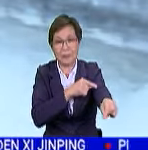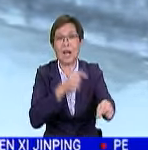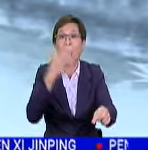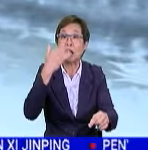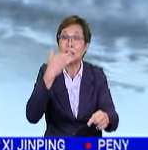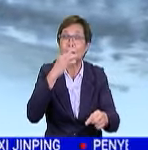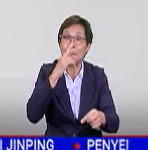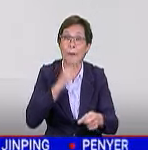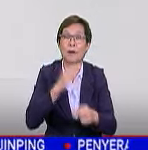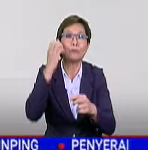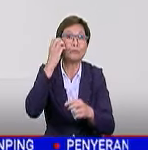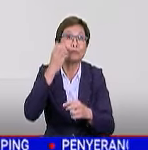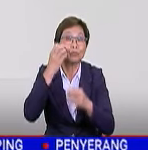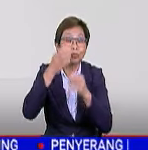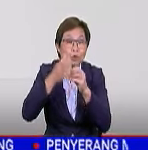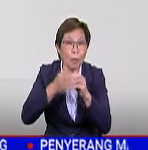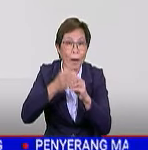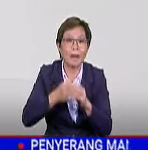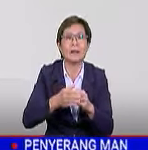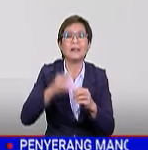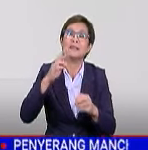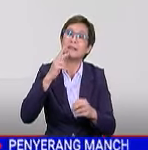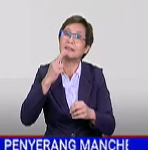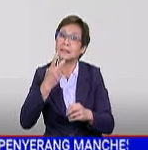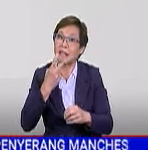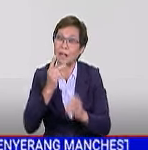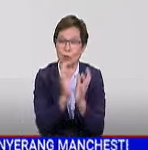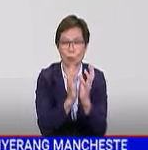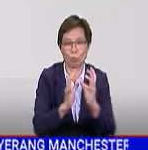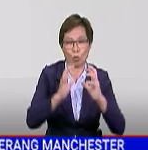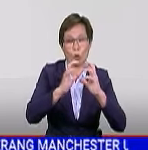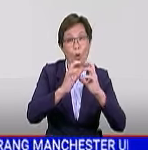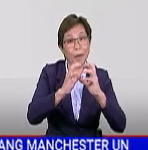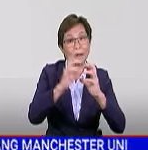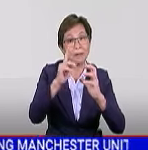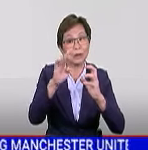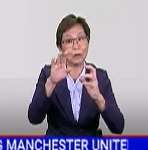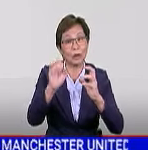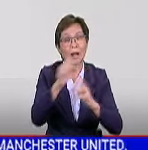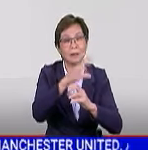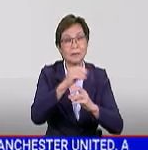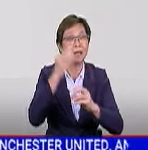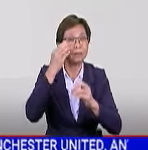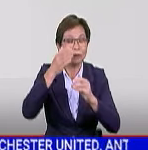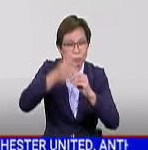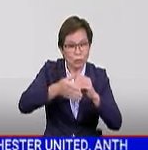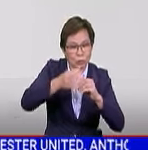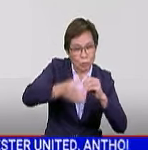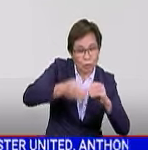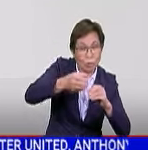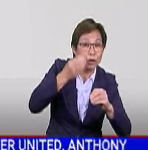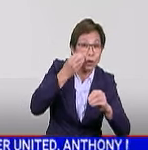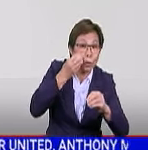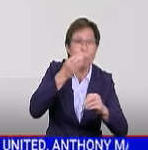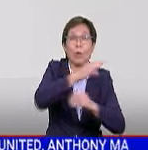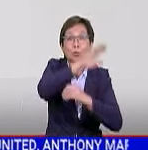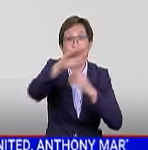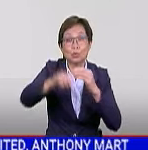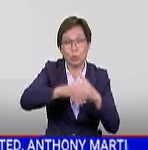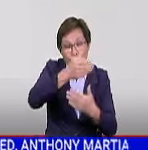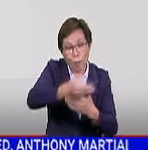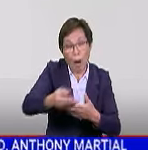merah, tomato, sawi hijau, kobis bolat dan timun. Justru jumlah keseluruhan barangan harga terkawal